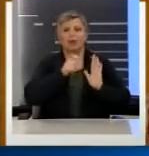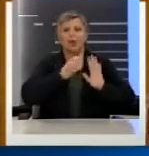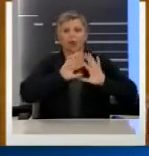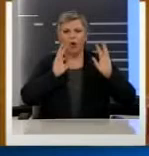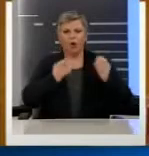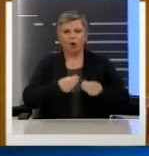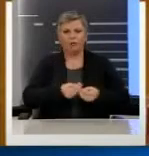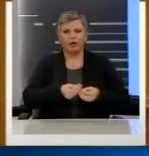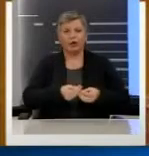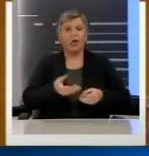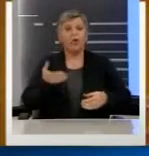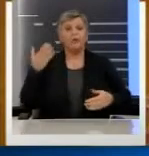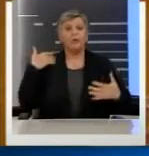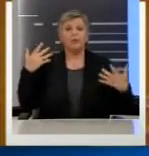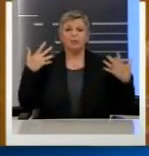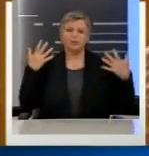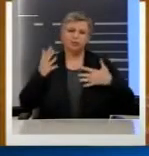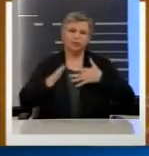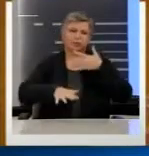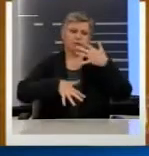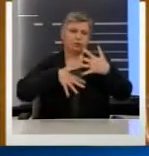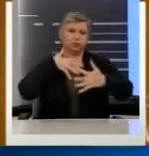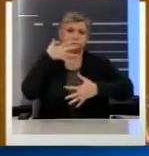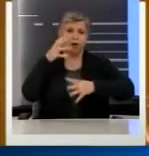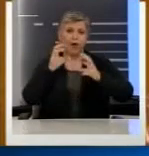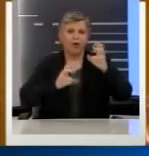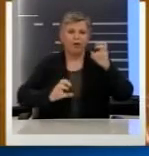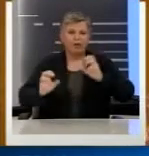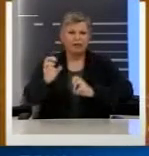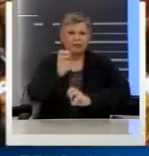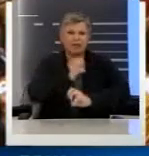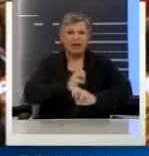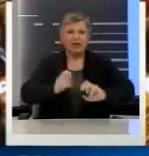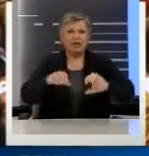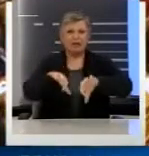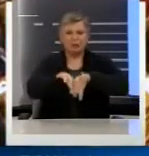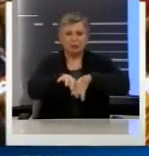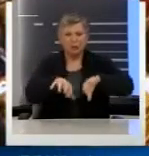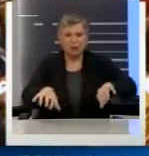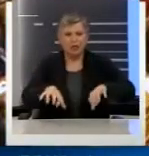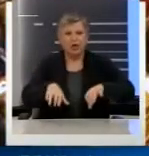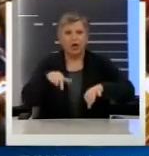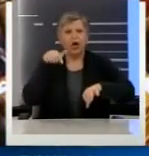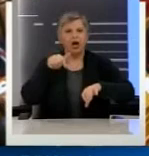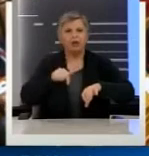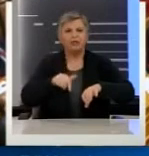αχός? Πού πήγε εκείνος ο διχασμός? Πού οδηγούσε?